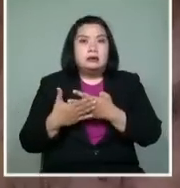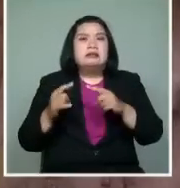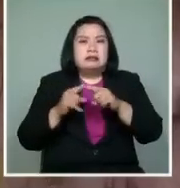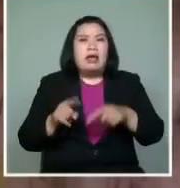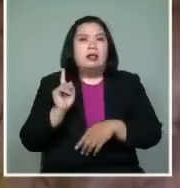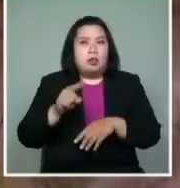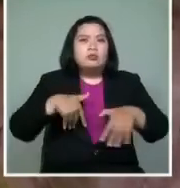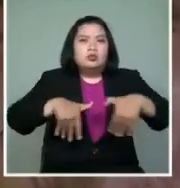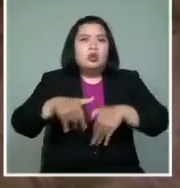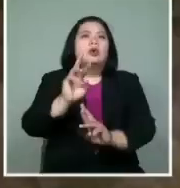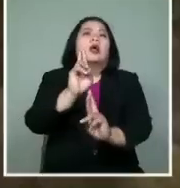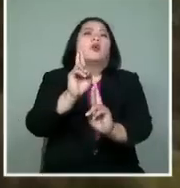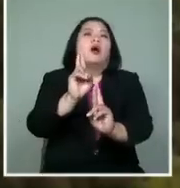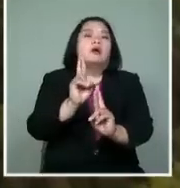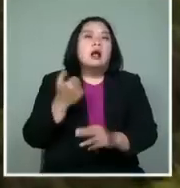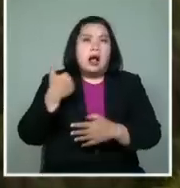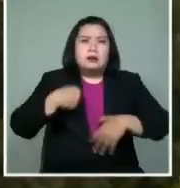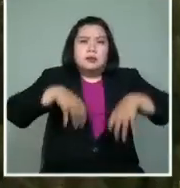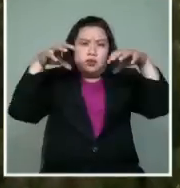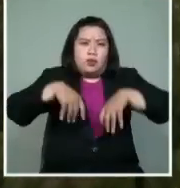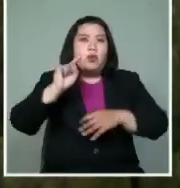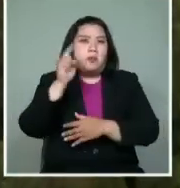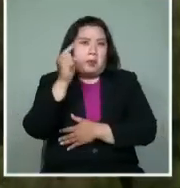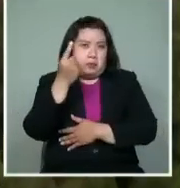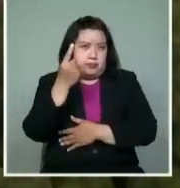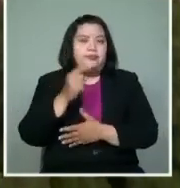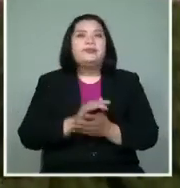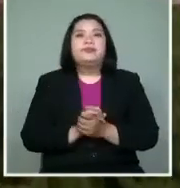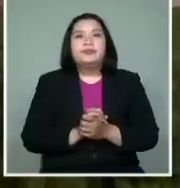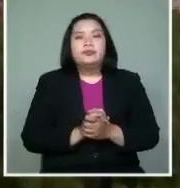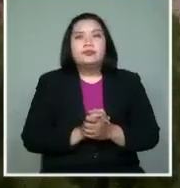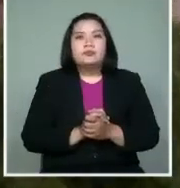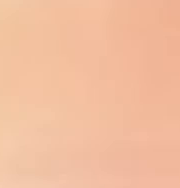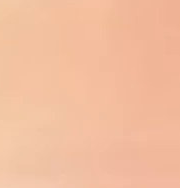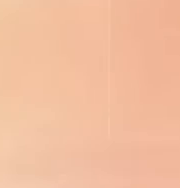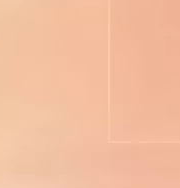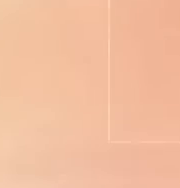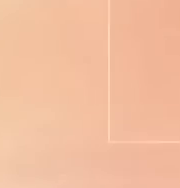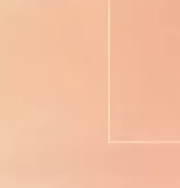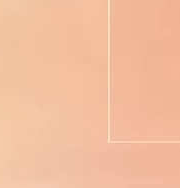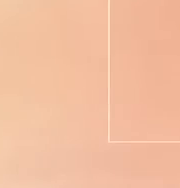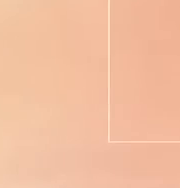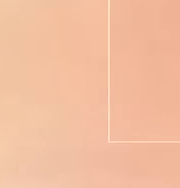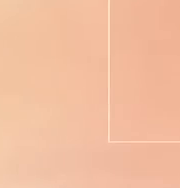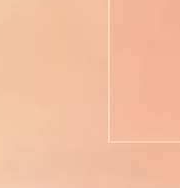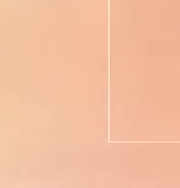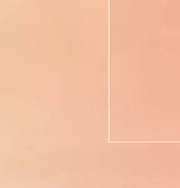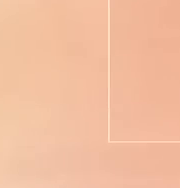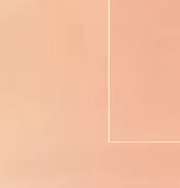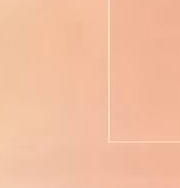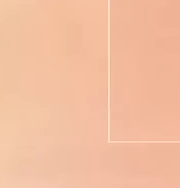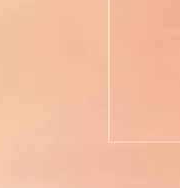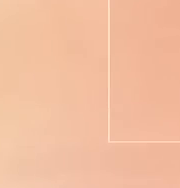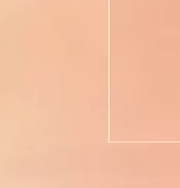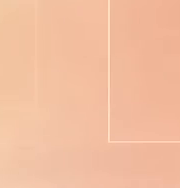ยังให้ประชาชนเตรียมพร้อมรับพายุฝนที่อาจเกิดขึ้นในอีกไม่กี่วันข้างหน้านี้นะคะขอบคุณที่ติดตามรับชม TNN